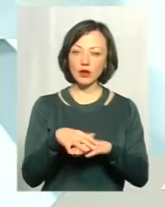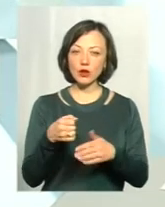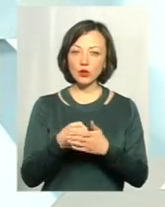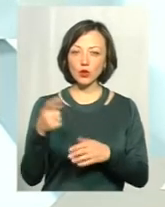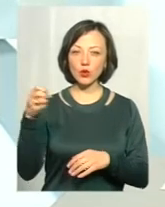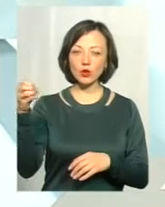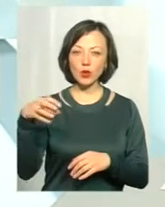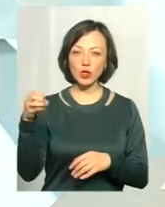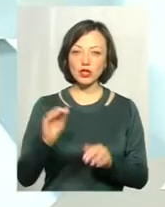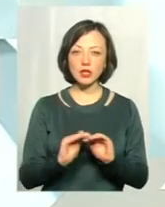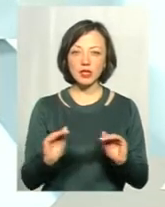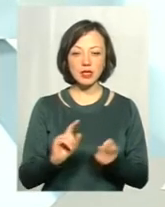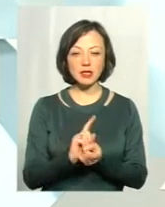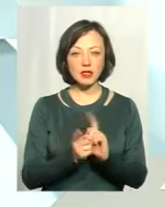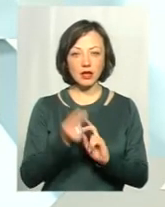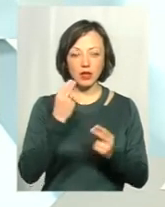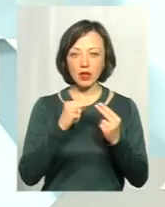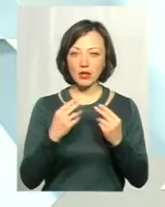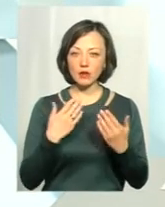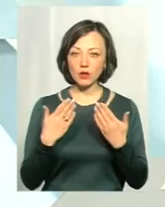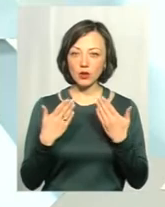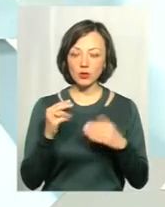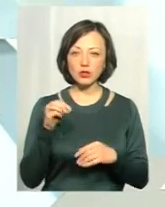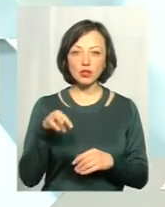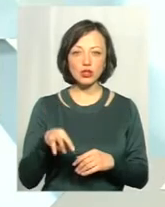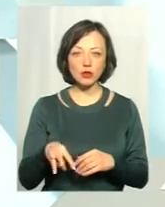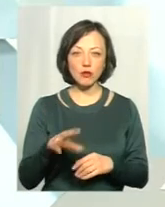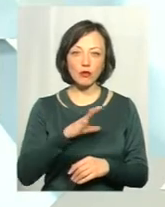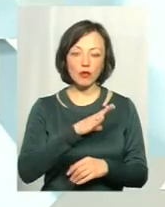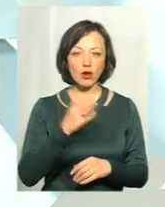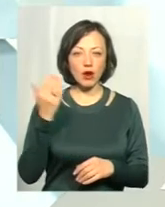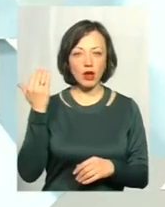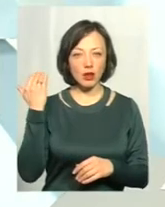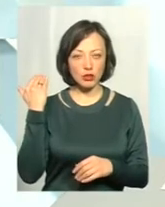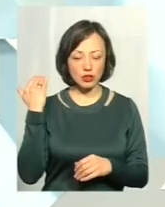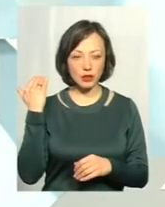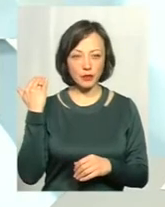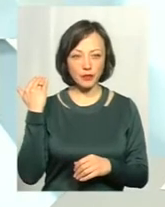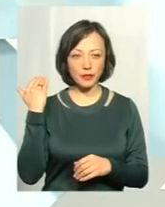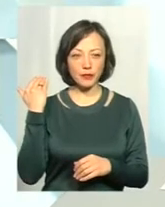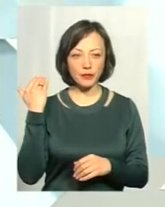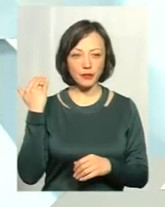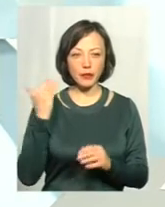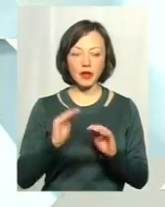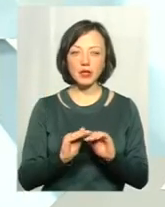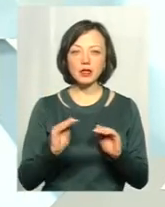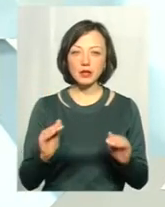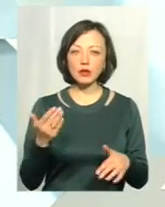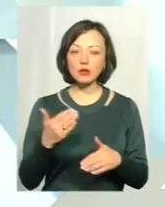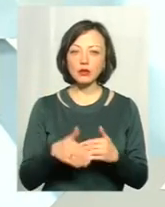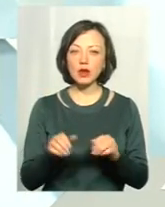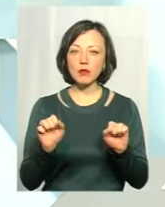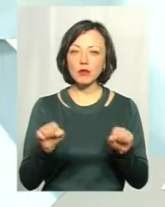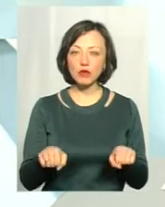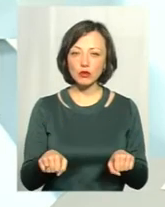дітей вже стали краще відноситися, ніж було раніше. Вони... Дітки вже навіть